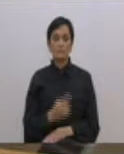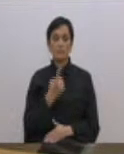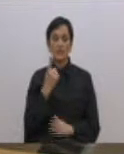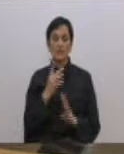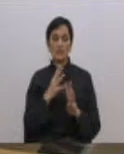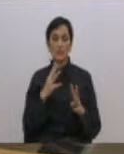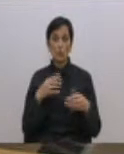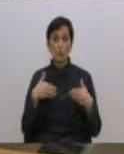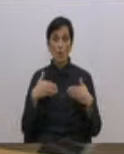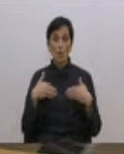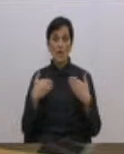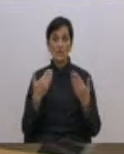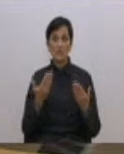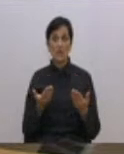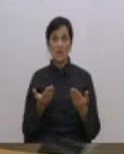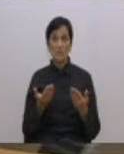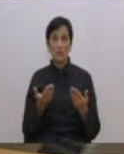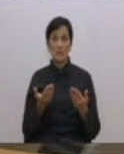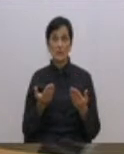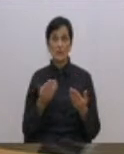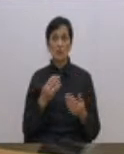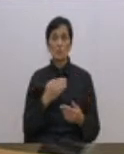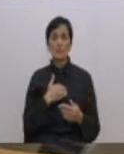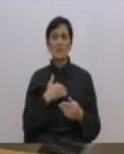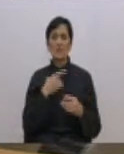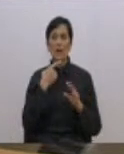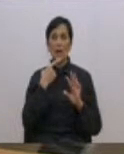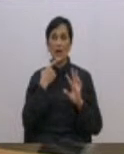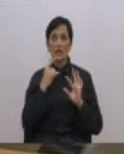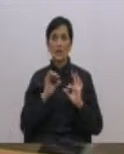Ელიგებით ყველას. Მინდა გითხრათ, რომ